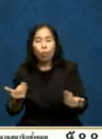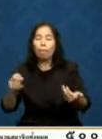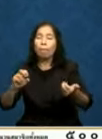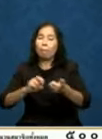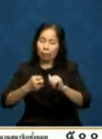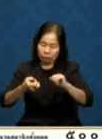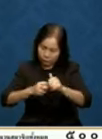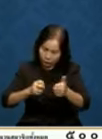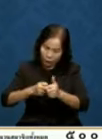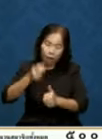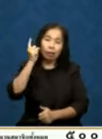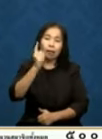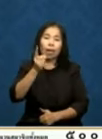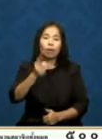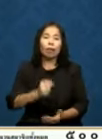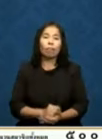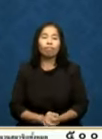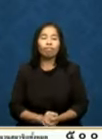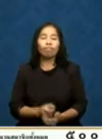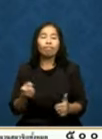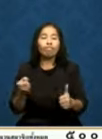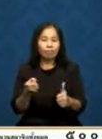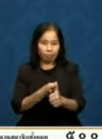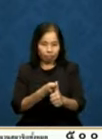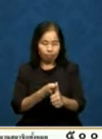างยิ่งนี่ประการที่หนึ่ง